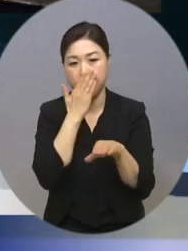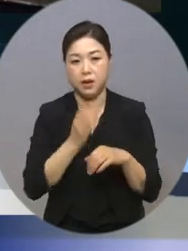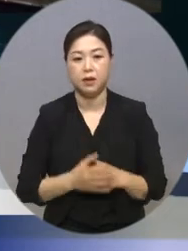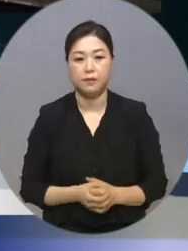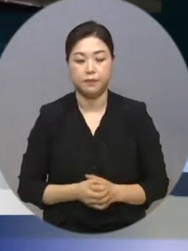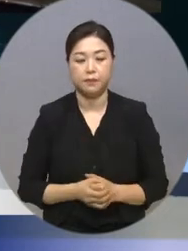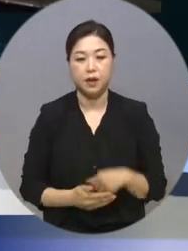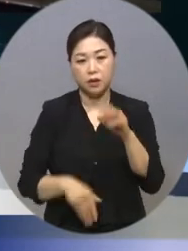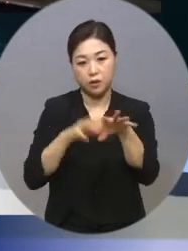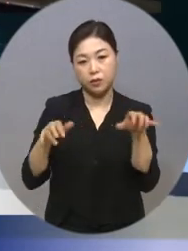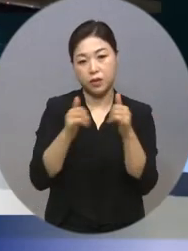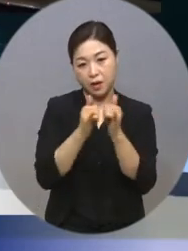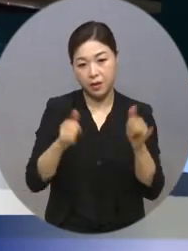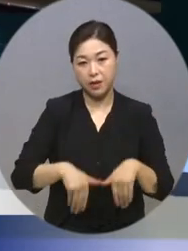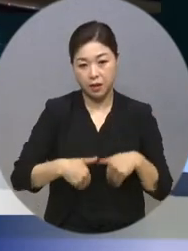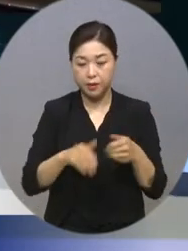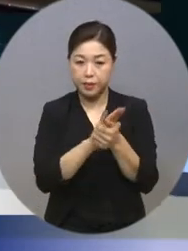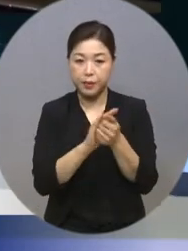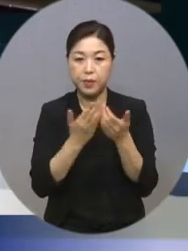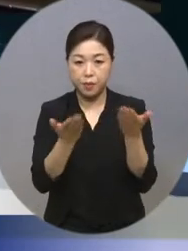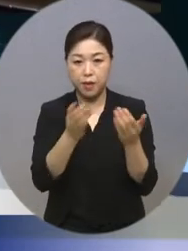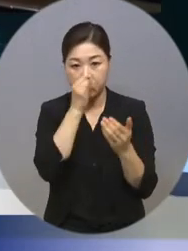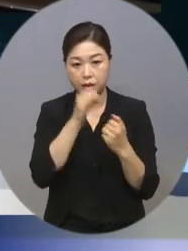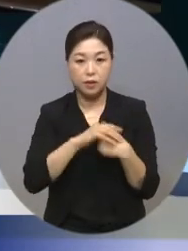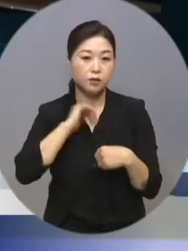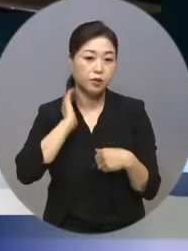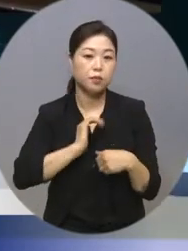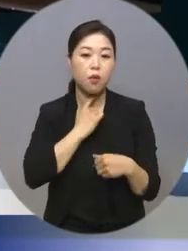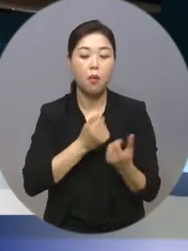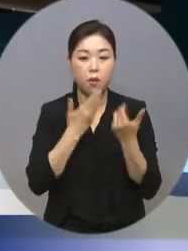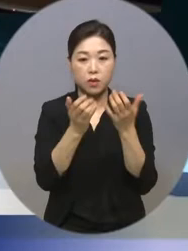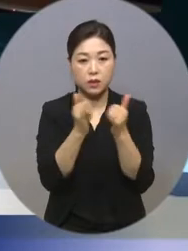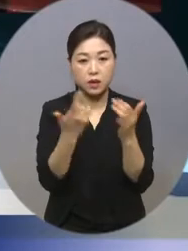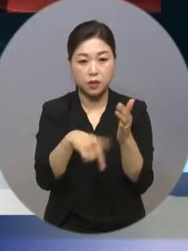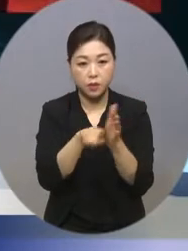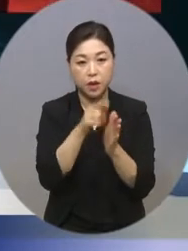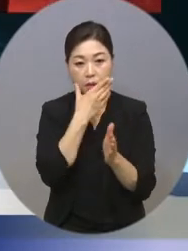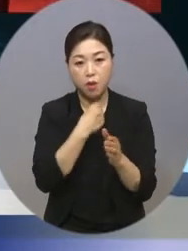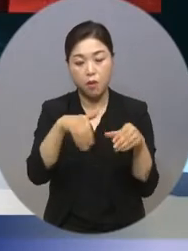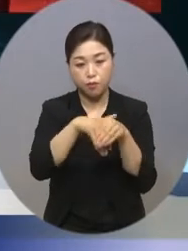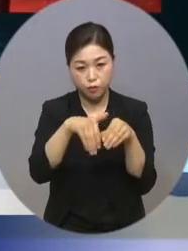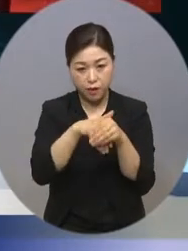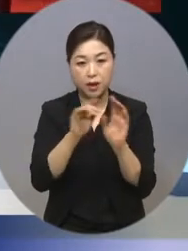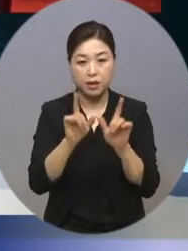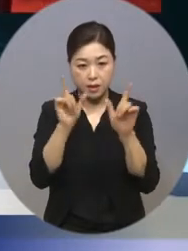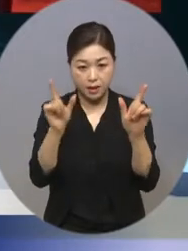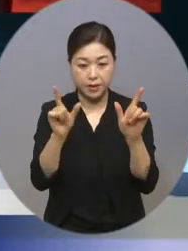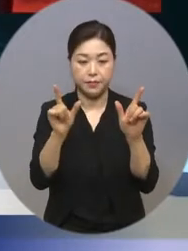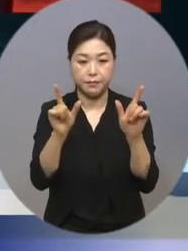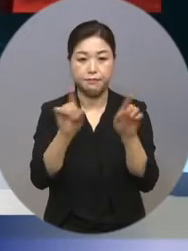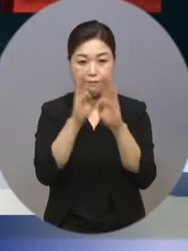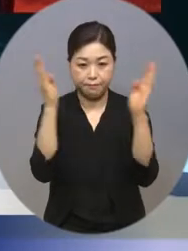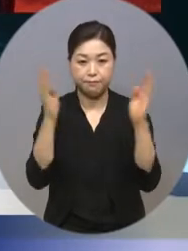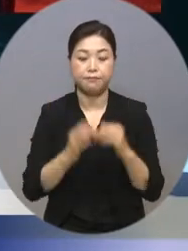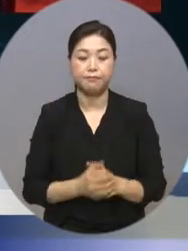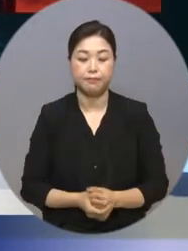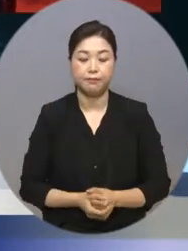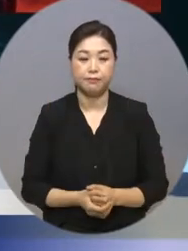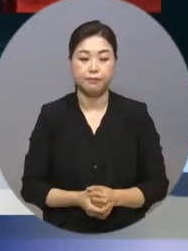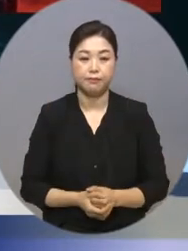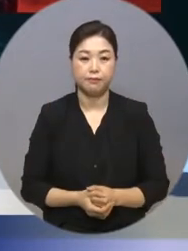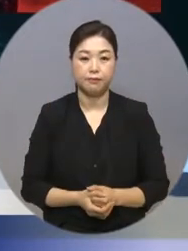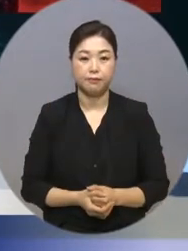주위 이웃들에게 온정을 나누는 의정부 자원 봉사자들을 위한 행복한 문화데이가 마련됐습니다. 보도에